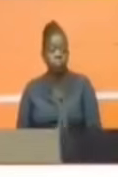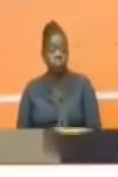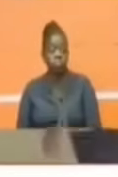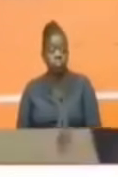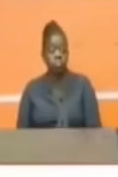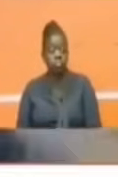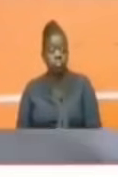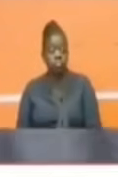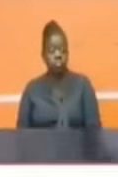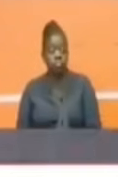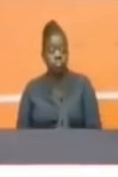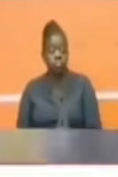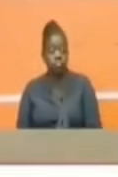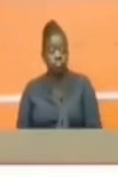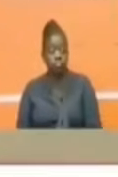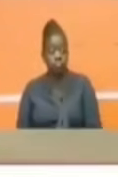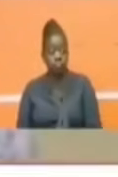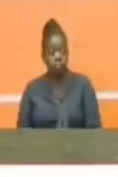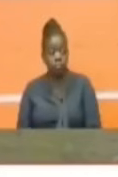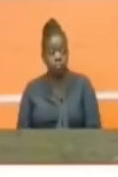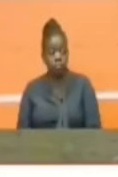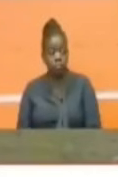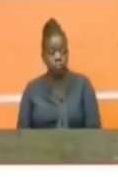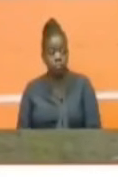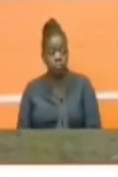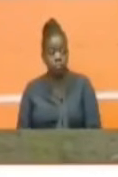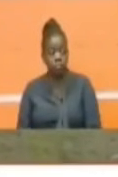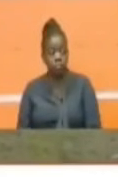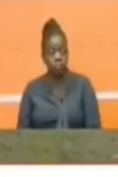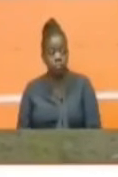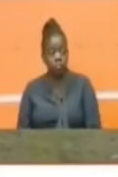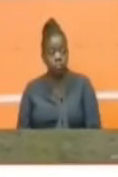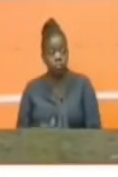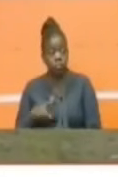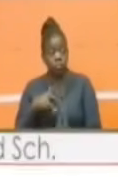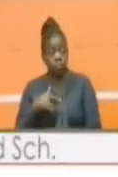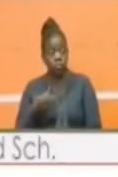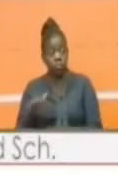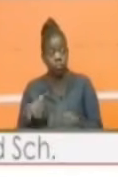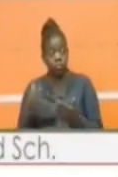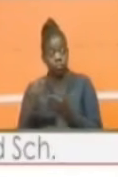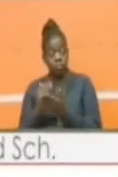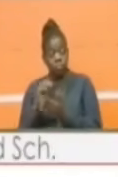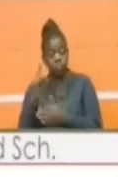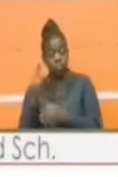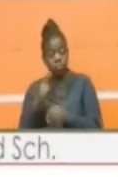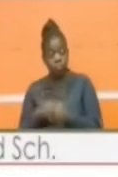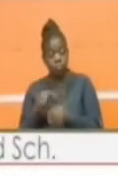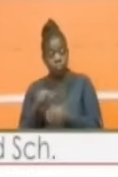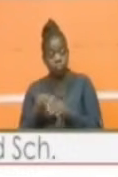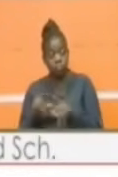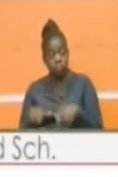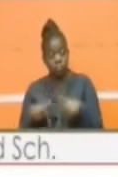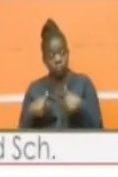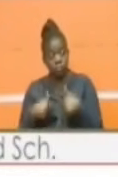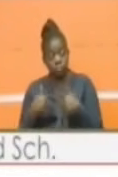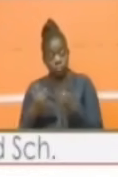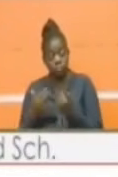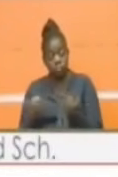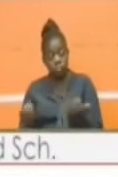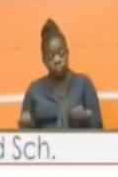so yetu yisani genji kubanga chechisose mbula mubwa kwe kutuwa kino level